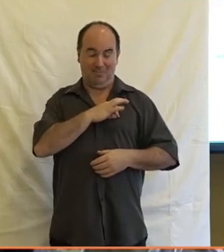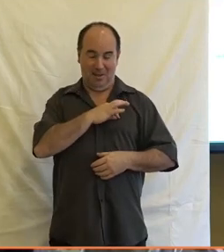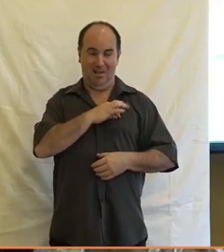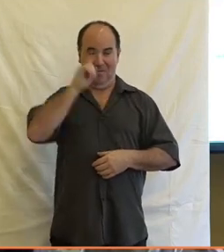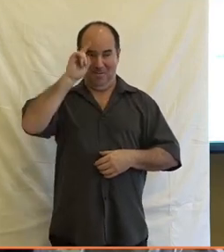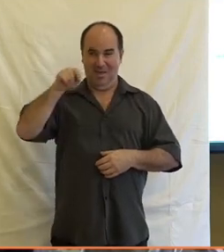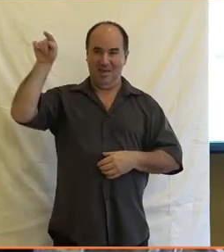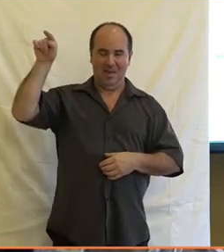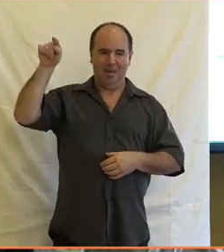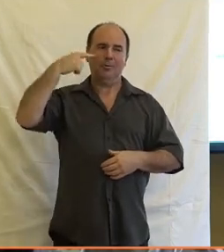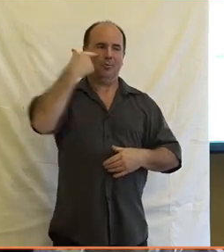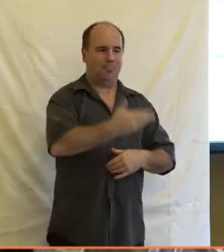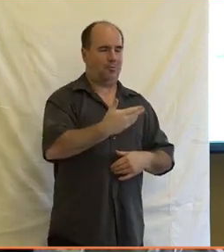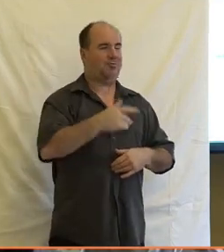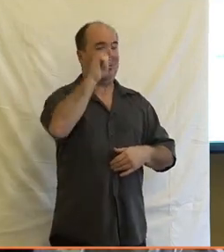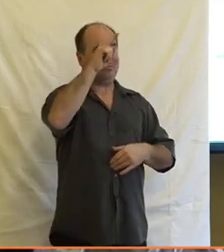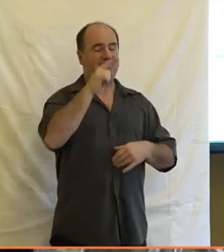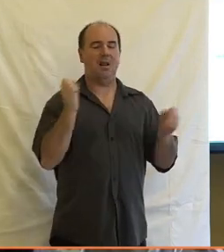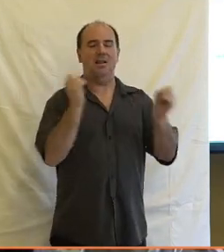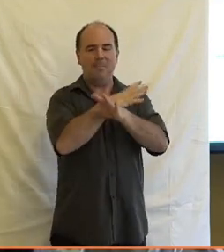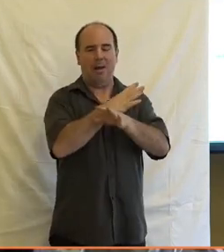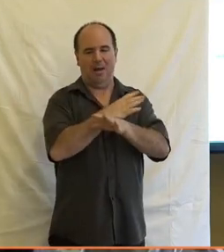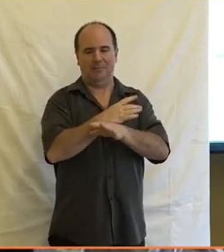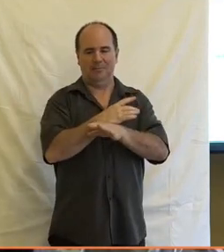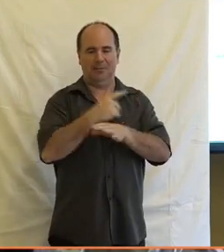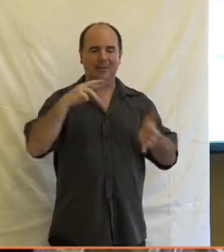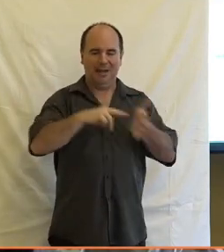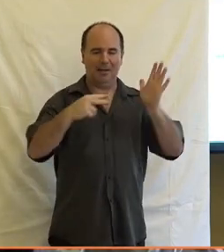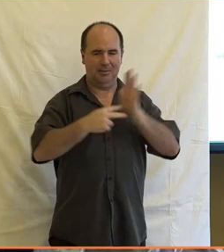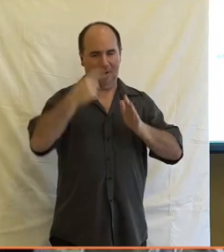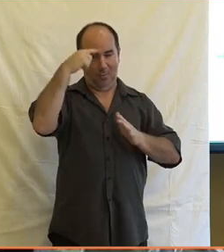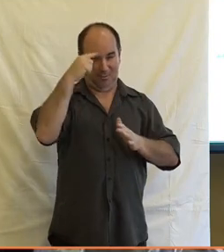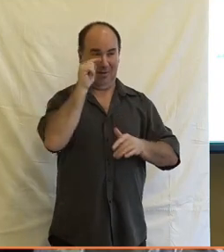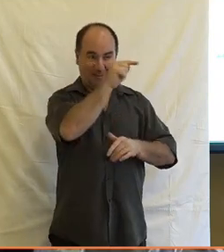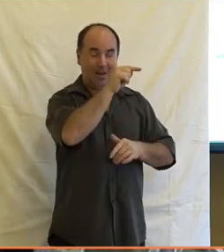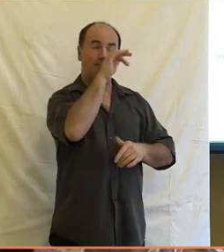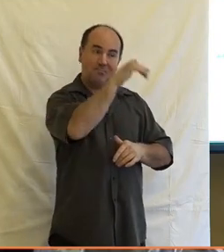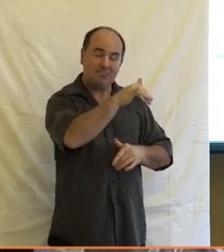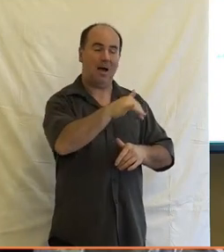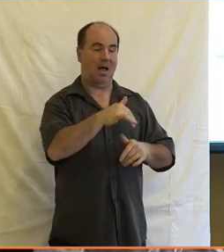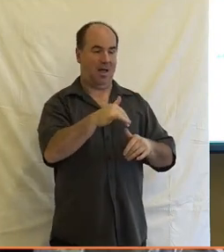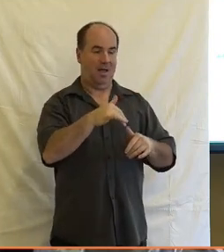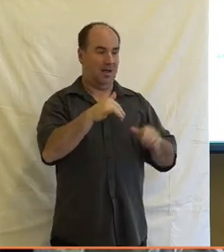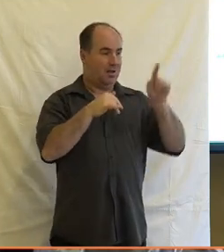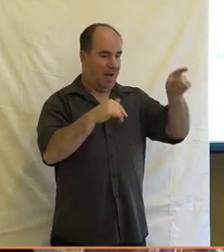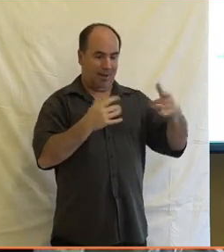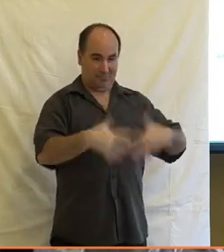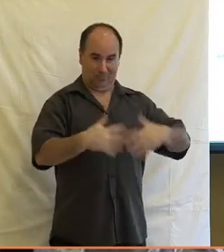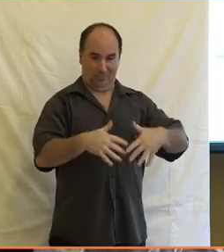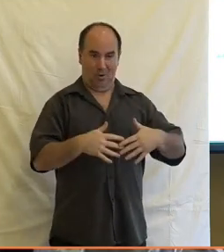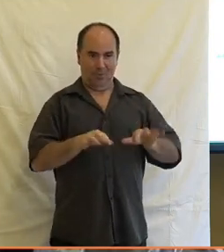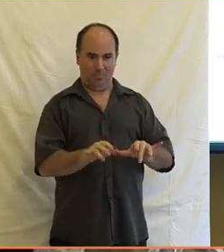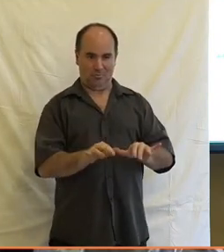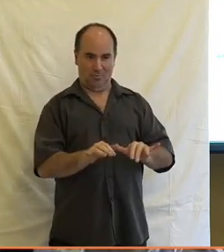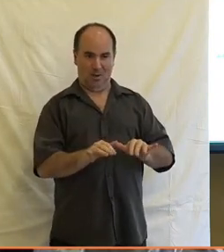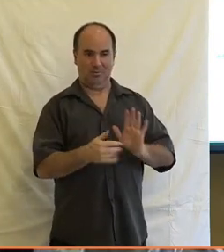v Liberci existuje program, který se jmenuje My Voice a kterým se dá komplexně, tak kterým se dá ovládat stroje.